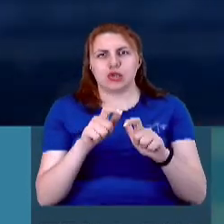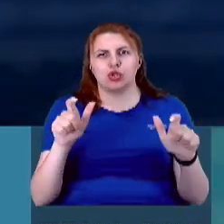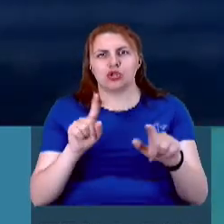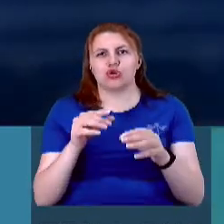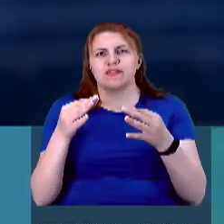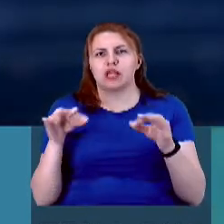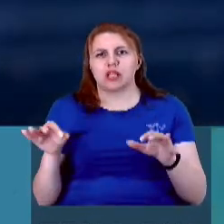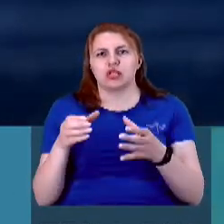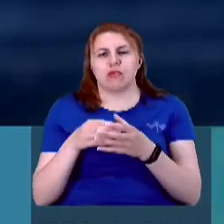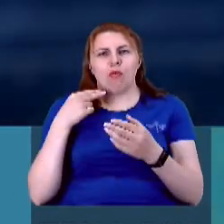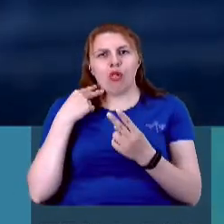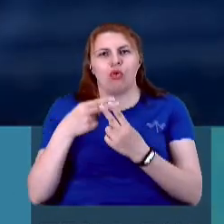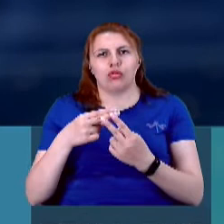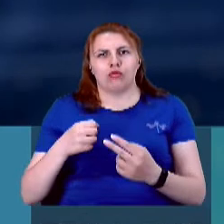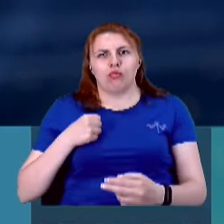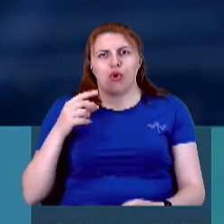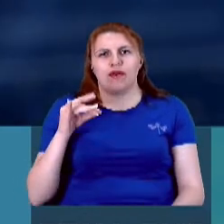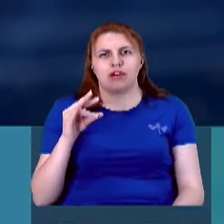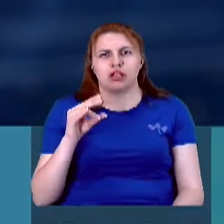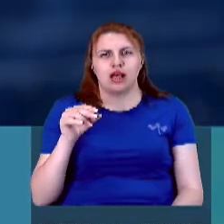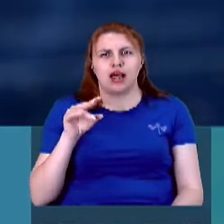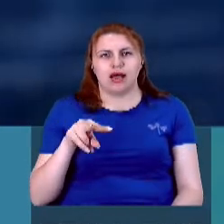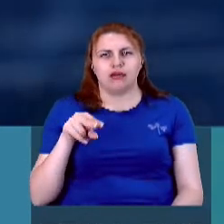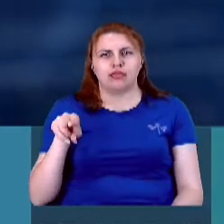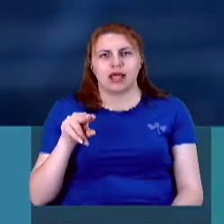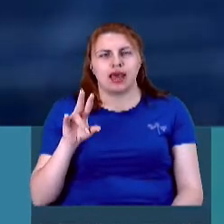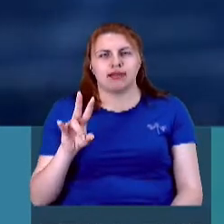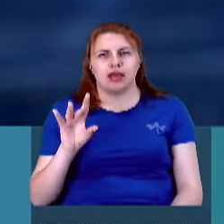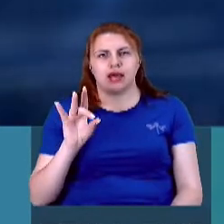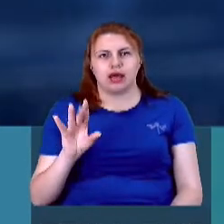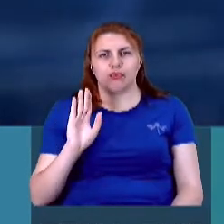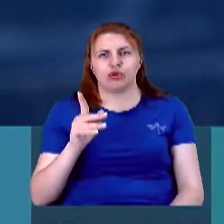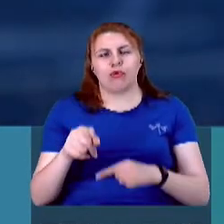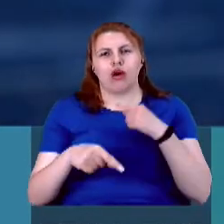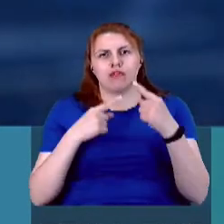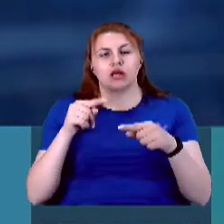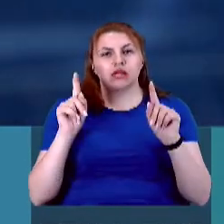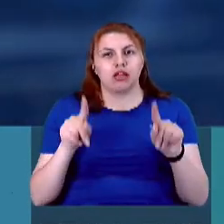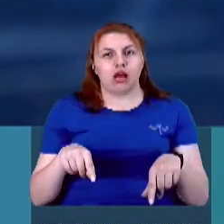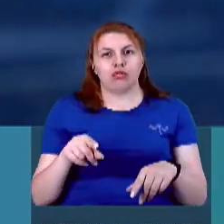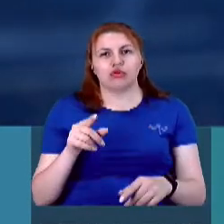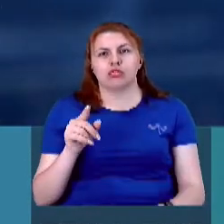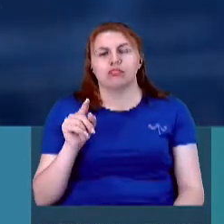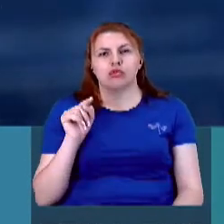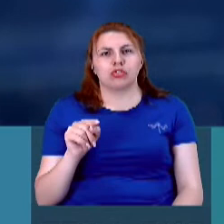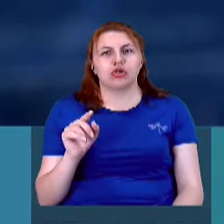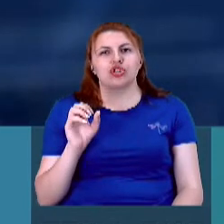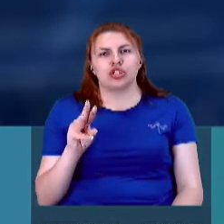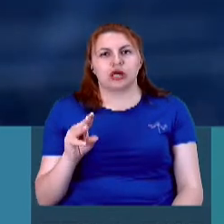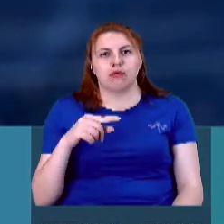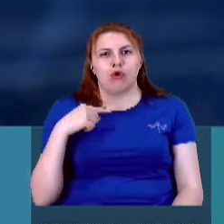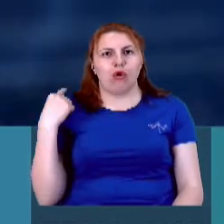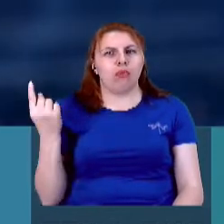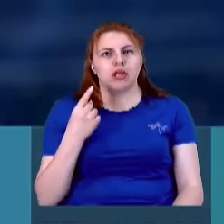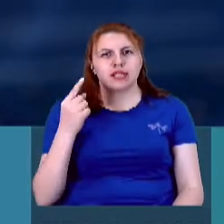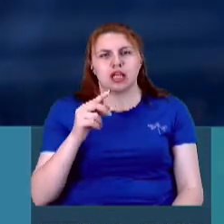звільнили з полону бойовиків так званої ЛДНР. Будемо говорити також про те, чим же обласна, державна